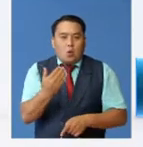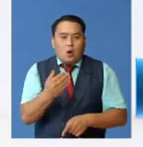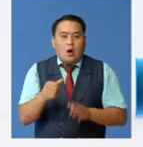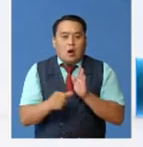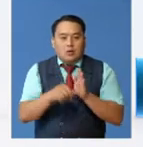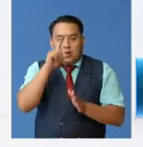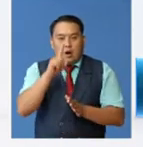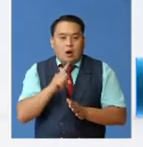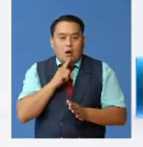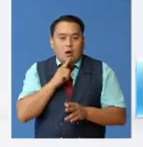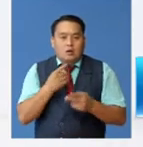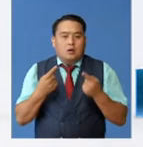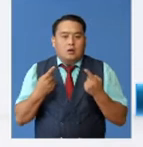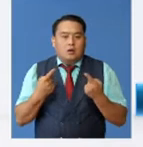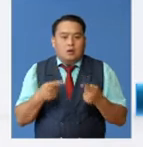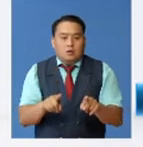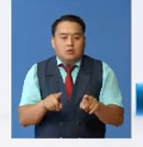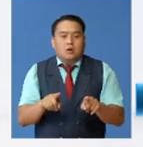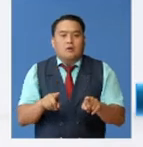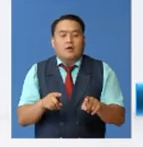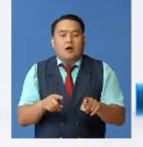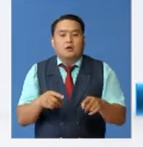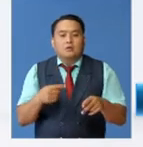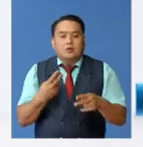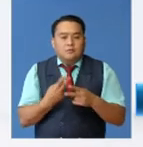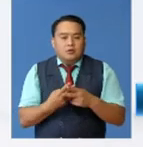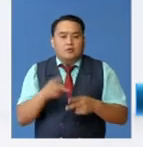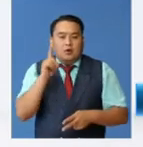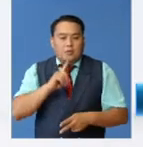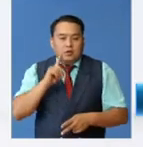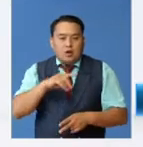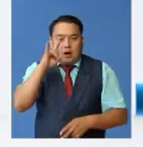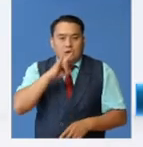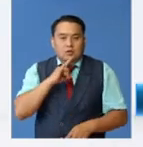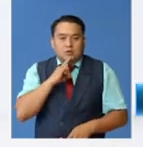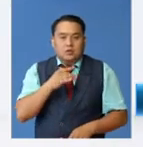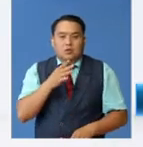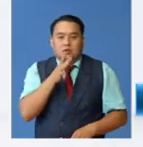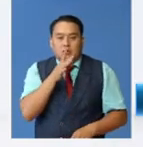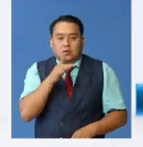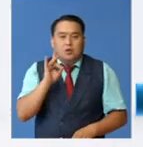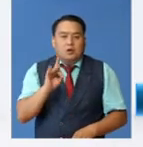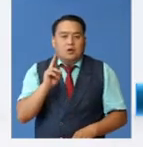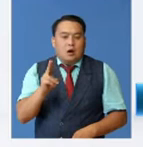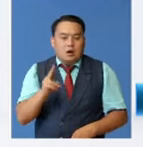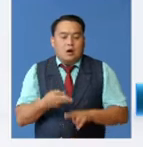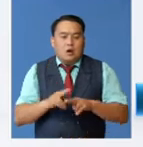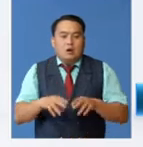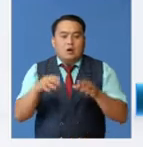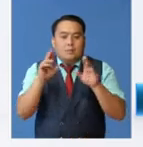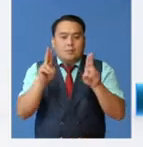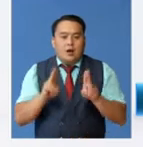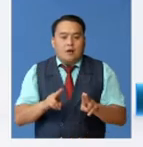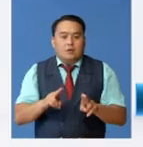6 ай мерзімге бас бостандығынан айыру жазасы тағайындалсын. Қазақстан Республикасының қылмыстық кодексінің 63-ші бабының